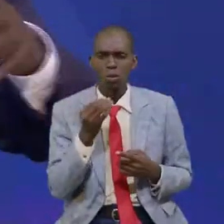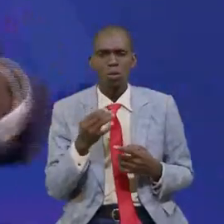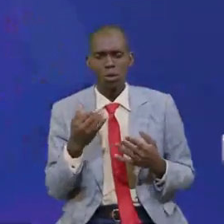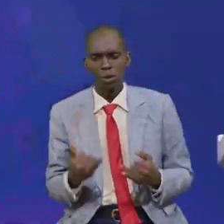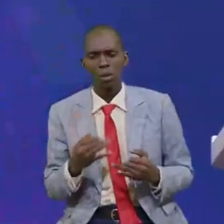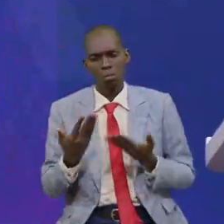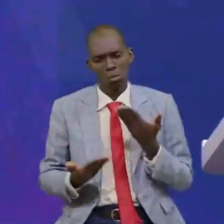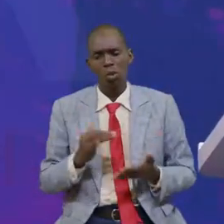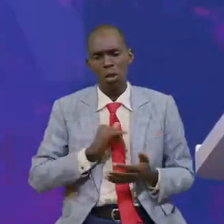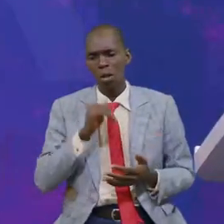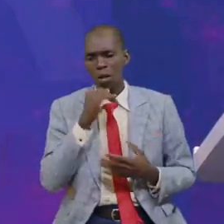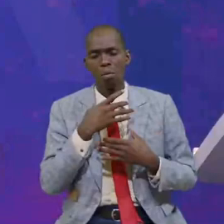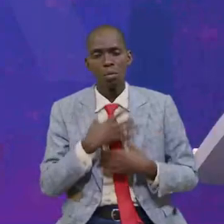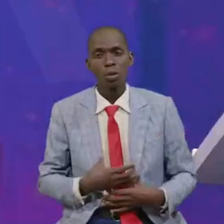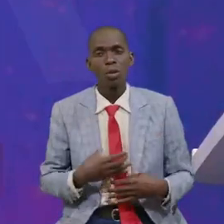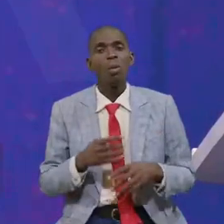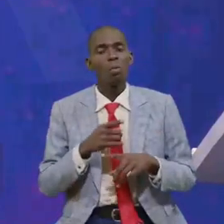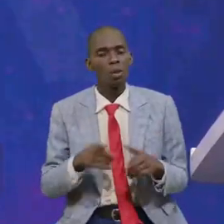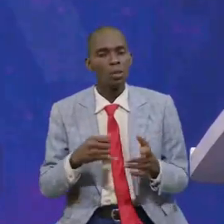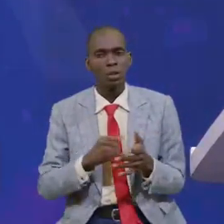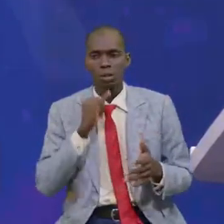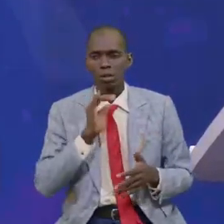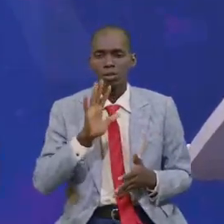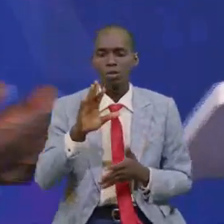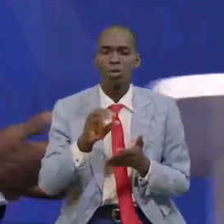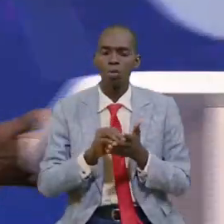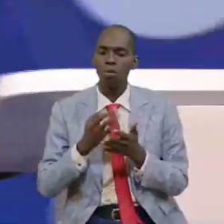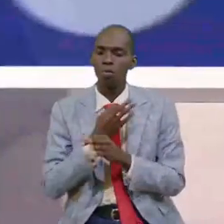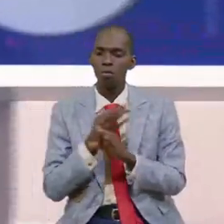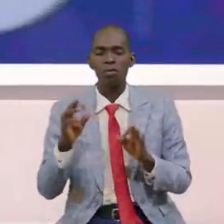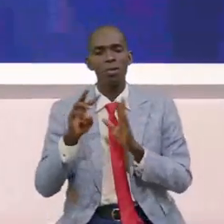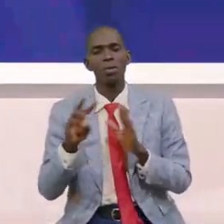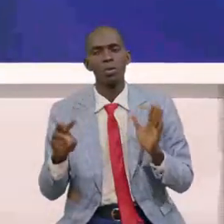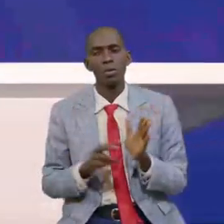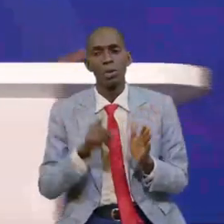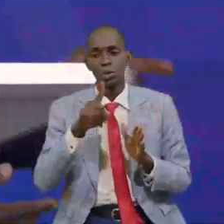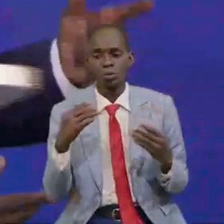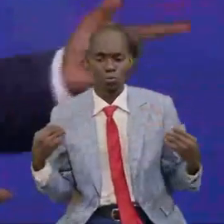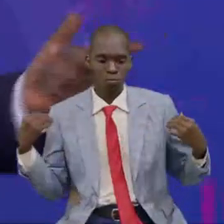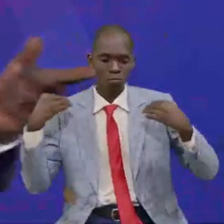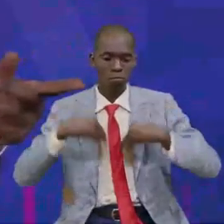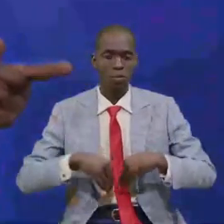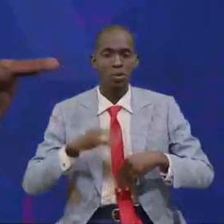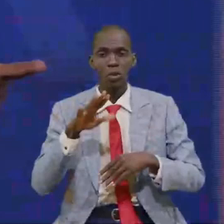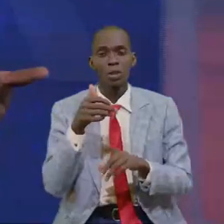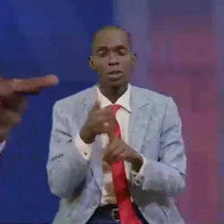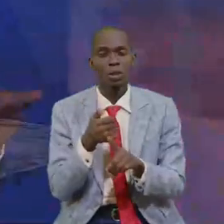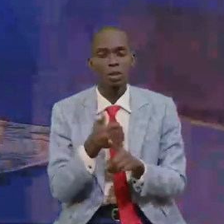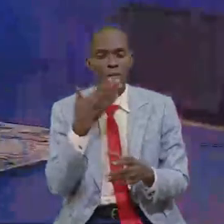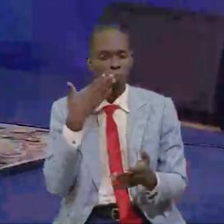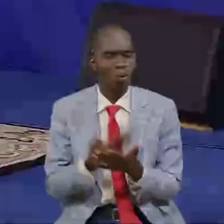ton libre arbitre. Tu as maintenant décidé. Ah, je vais manger. Et tu t'habilles très bien. Avant